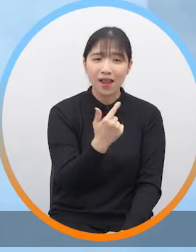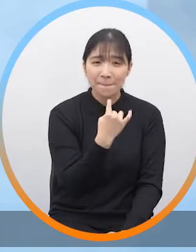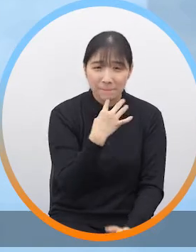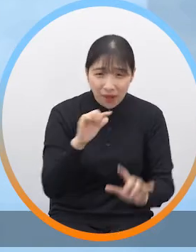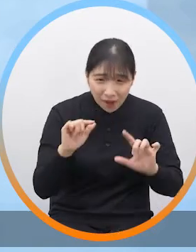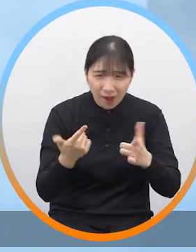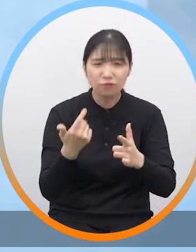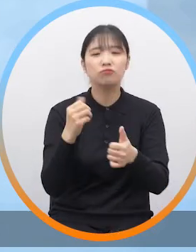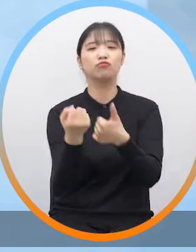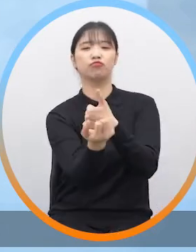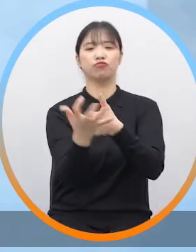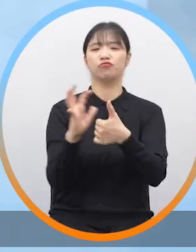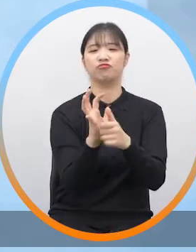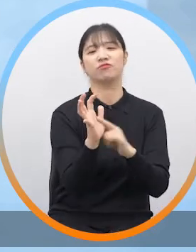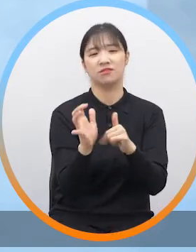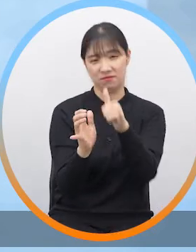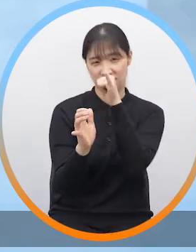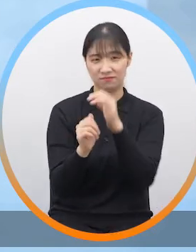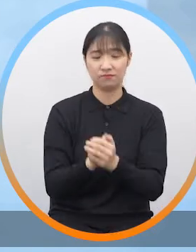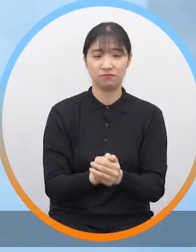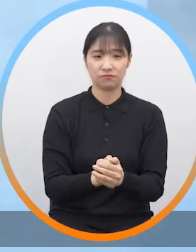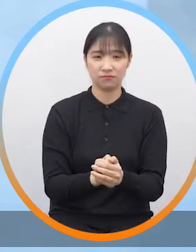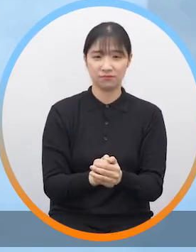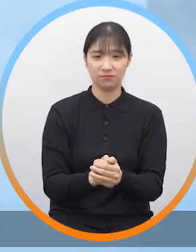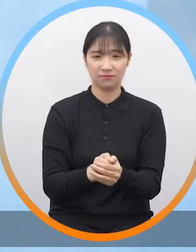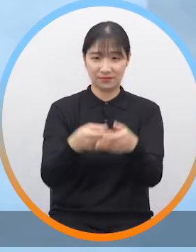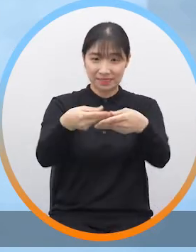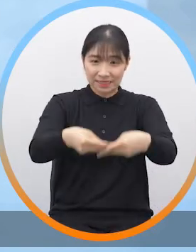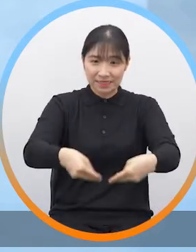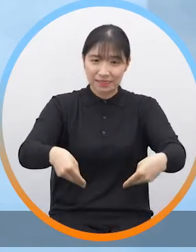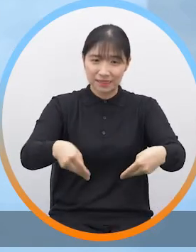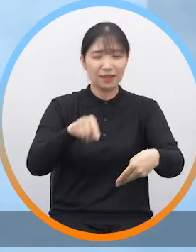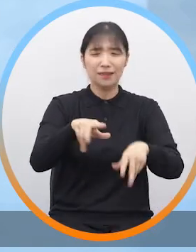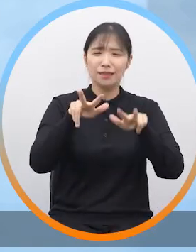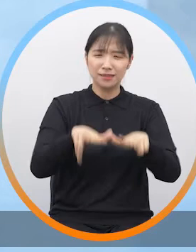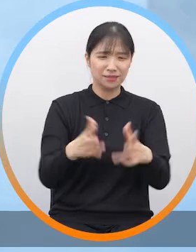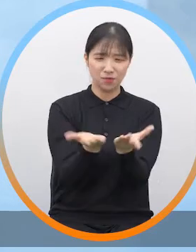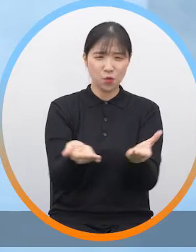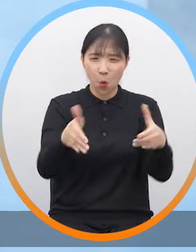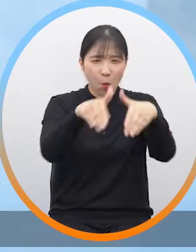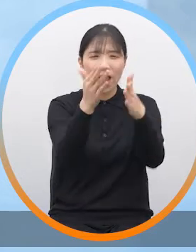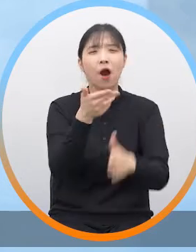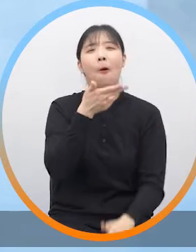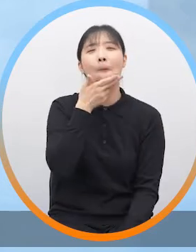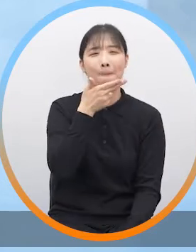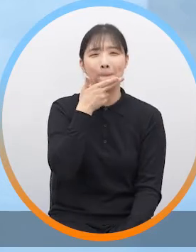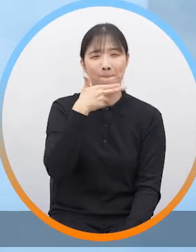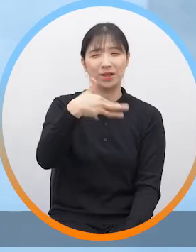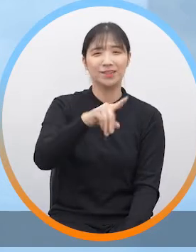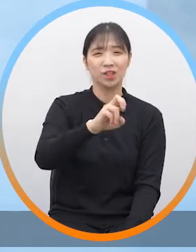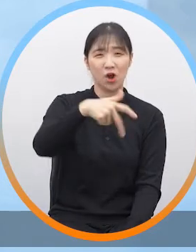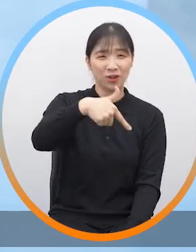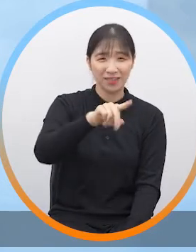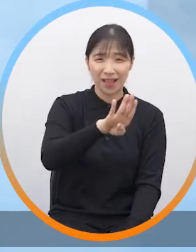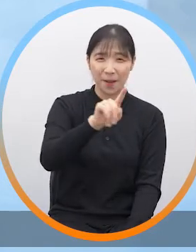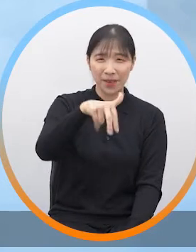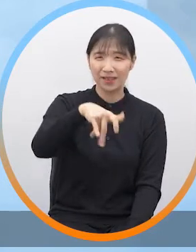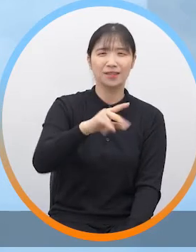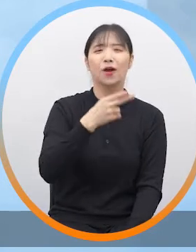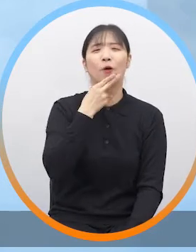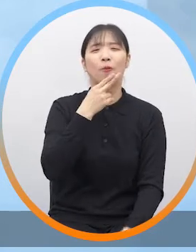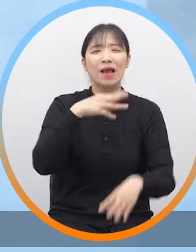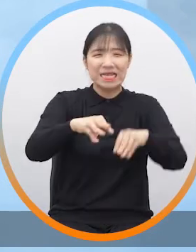있었답니다. 자, 그릇을 만드는 이때까지는 아직까지 도자기가 없습니다. 청자백자가 없습니다.